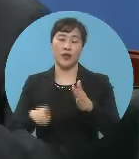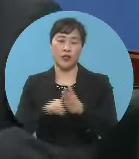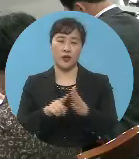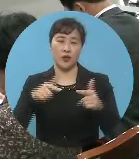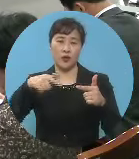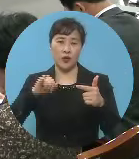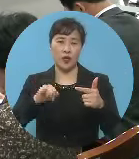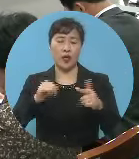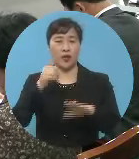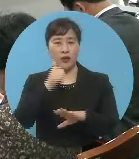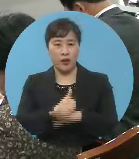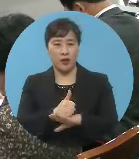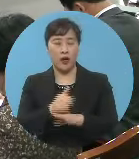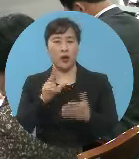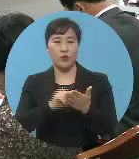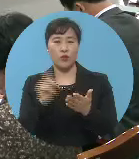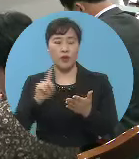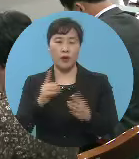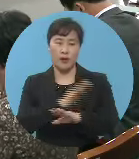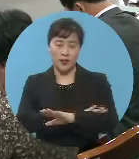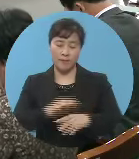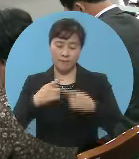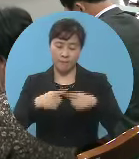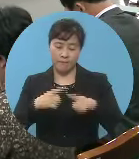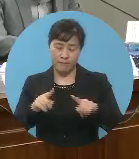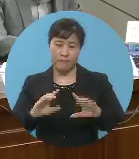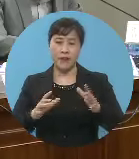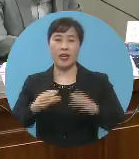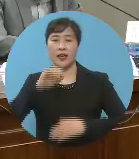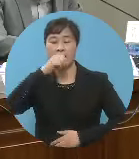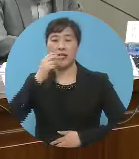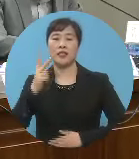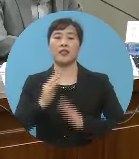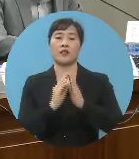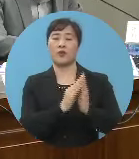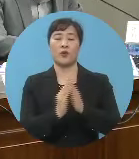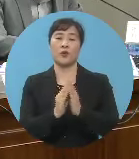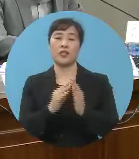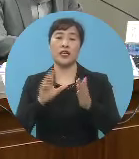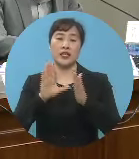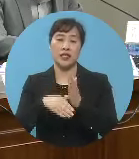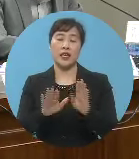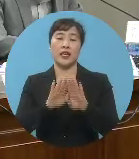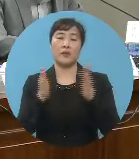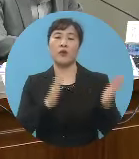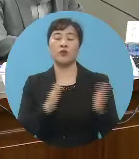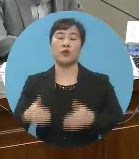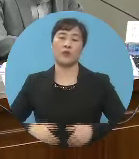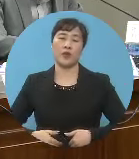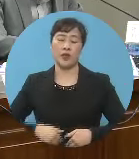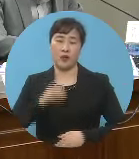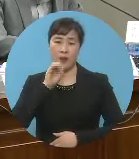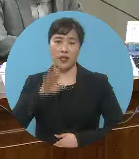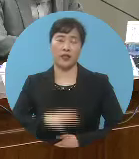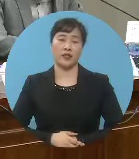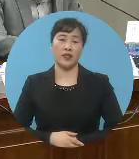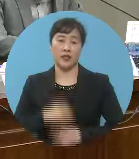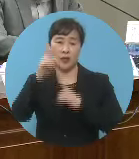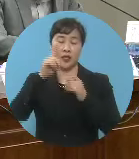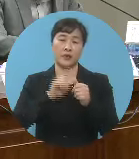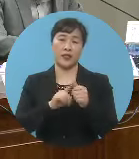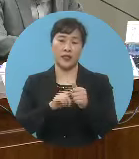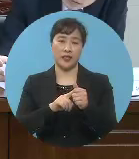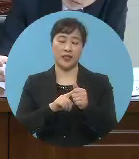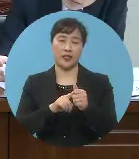6기의 성과와 문제점을 잘 분석하고 국고 7조 원 시대 개막을 준비해야 한다고 말했습니다. 또 이